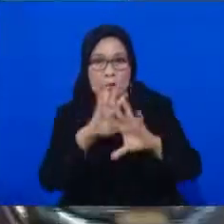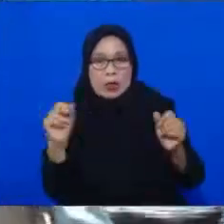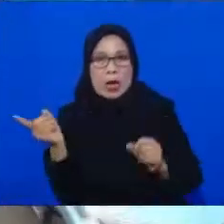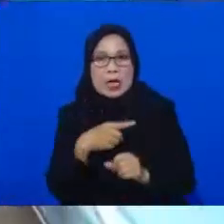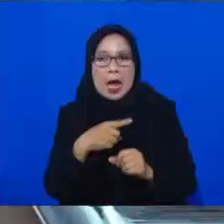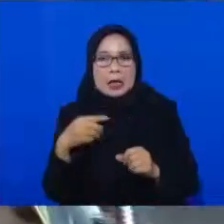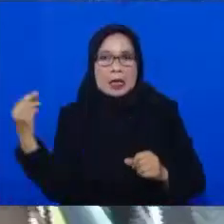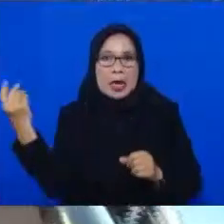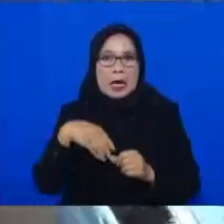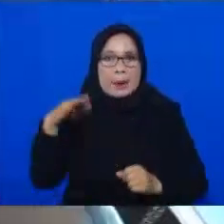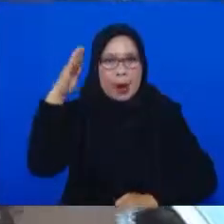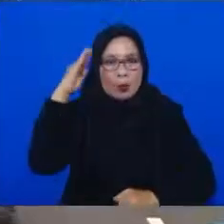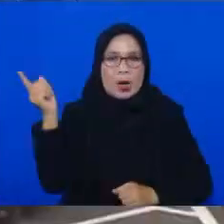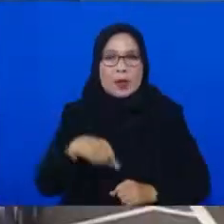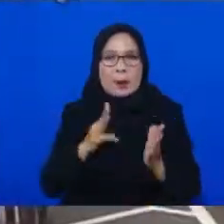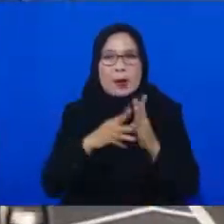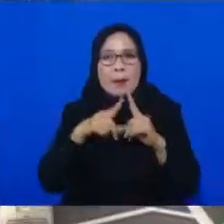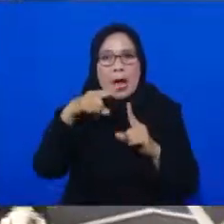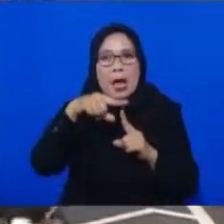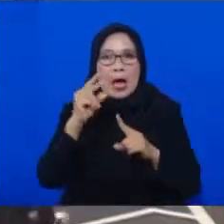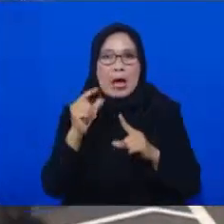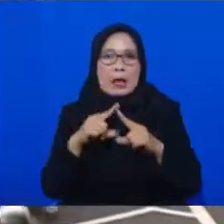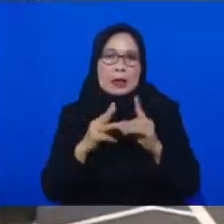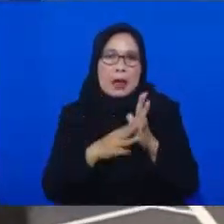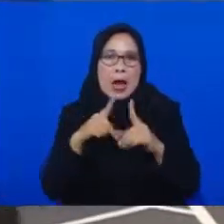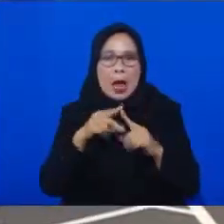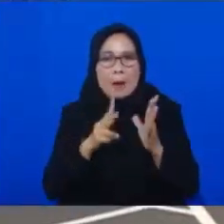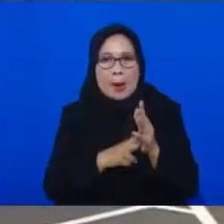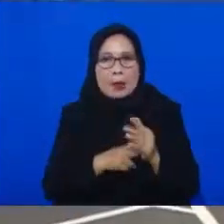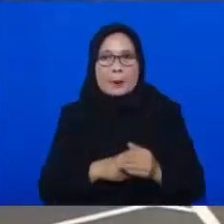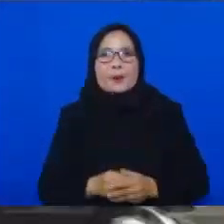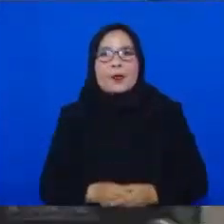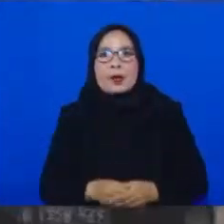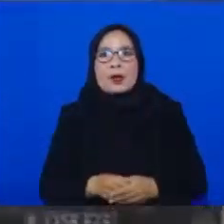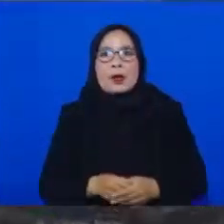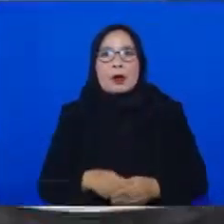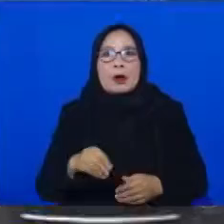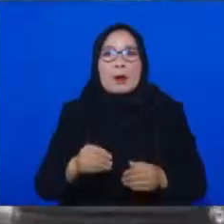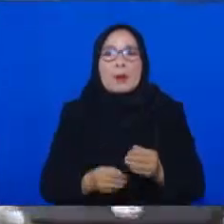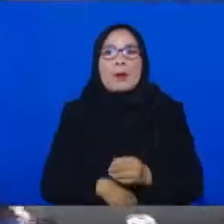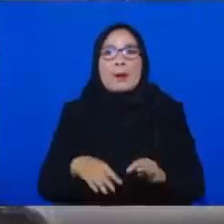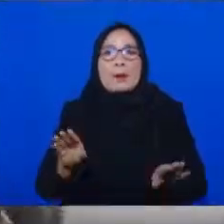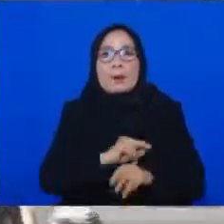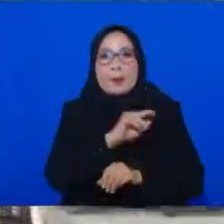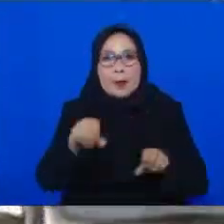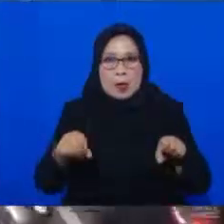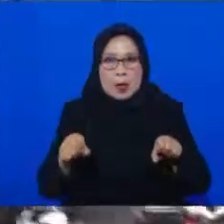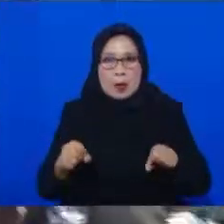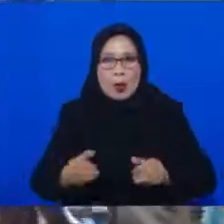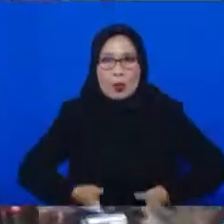jalan Pramuka hingga jalan Matraman Raya. Pengemudi yang tidak sabar bahkan nekat menerobos jalur bus